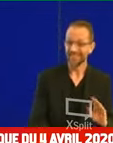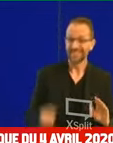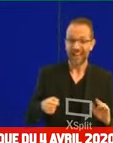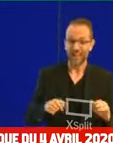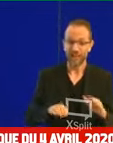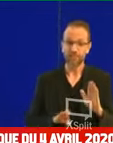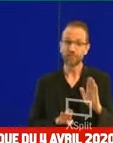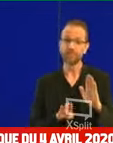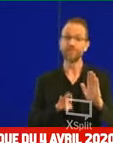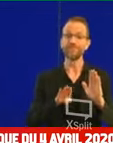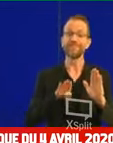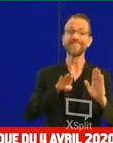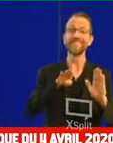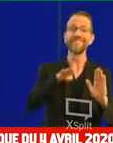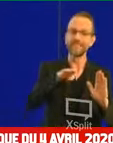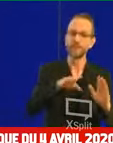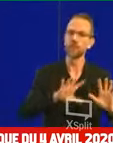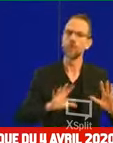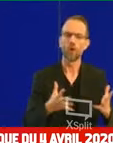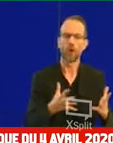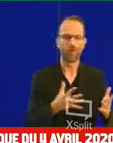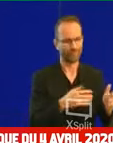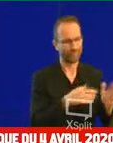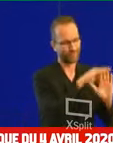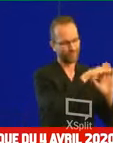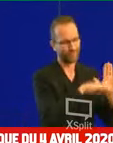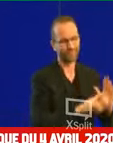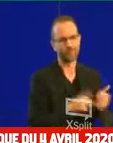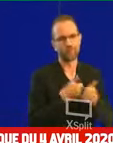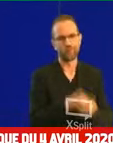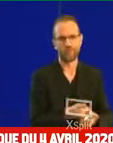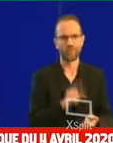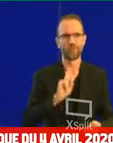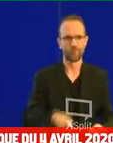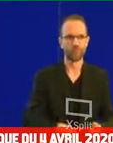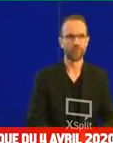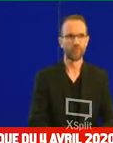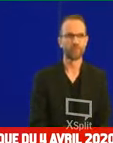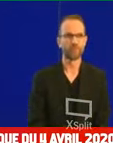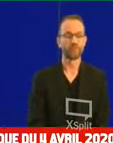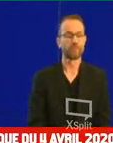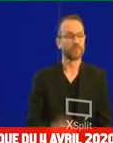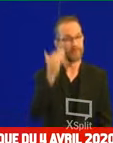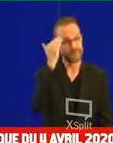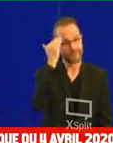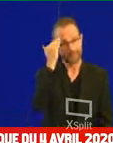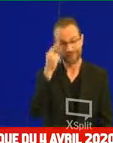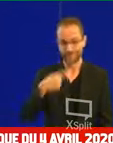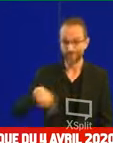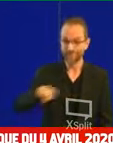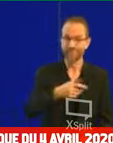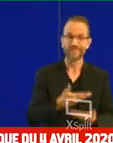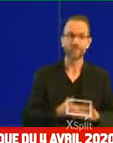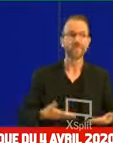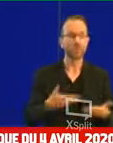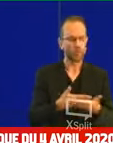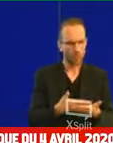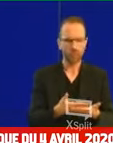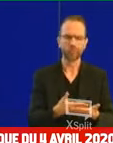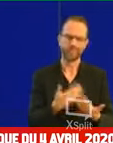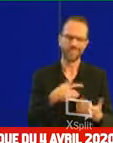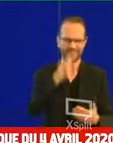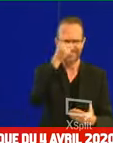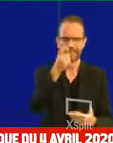nous prenons notre responsabilité nous avons suivi les consignes de santé publique mais soyons